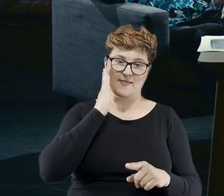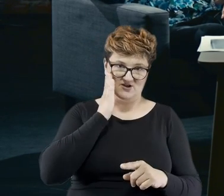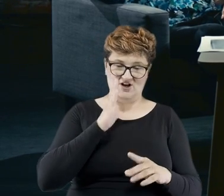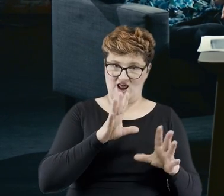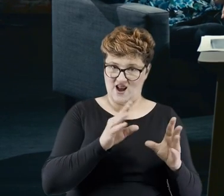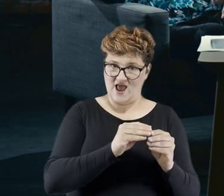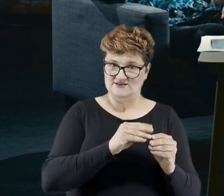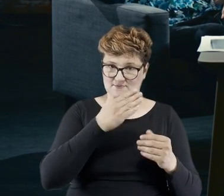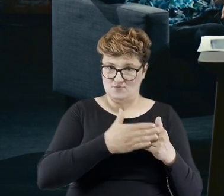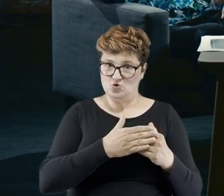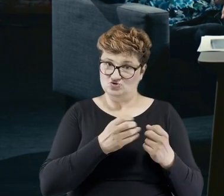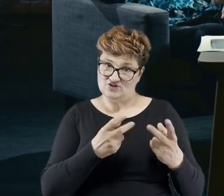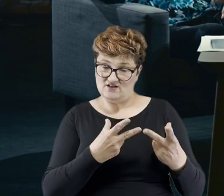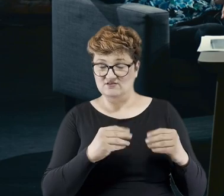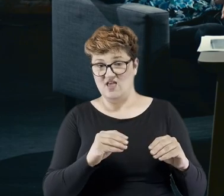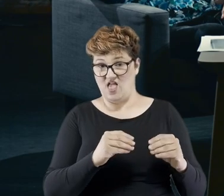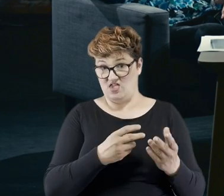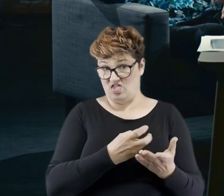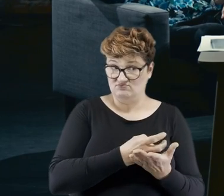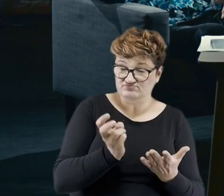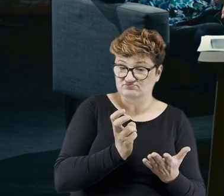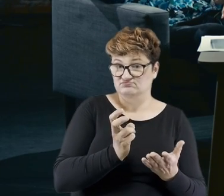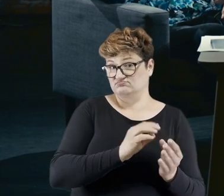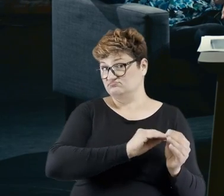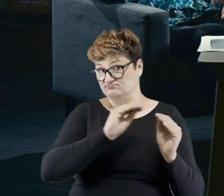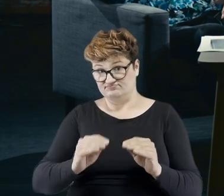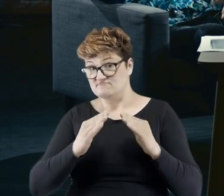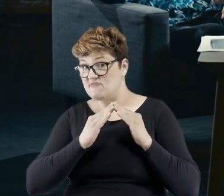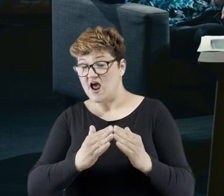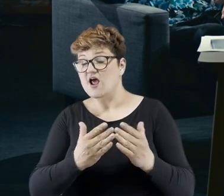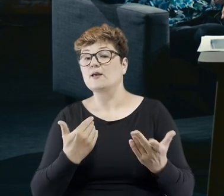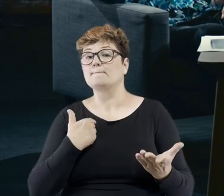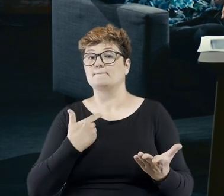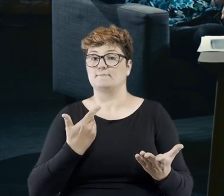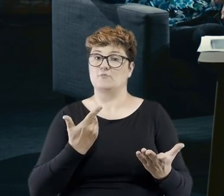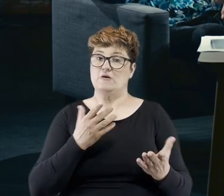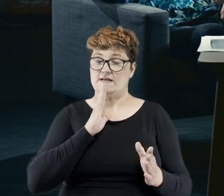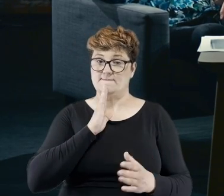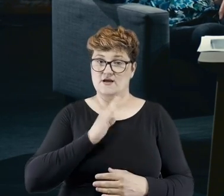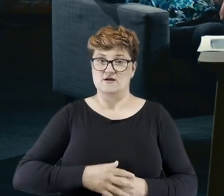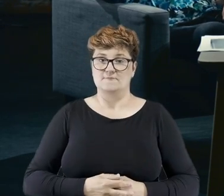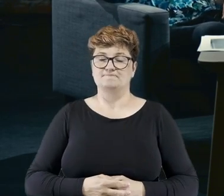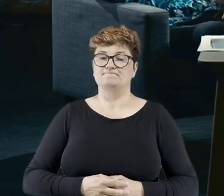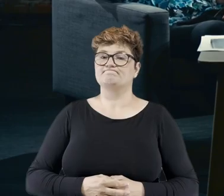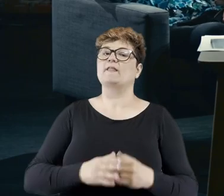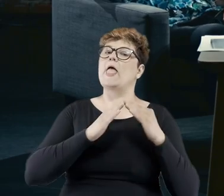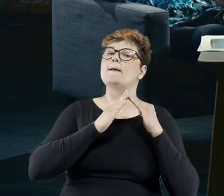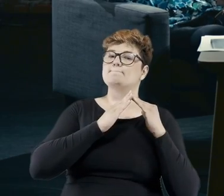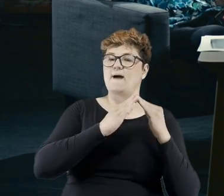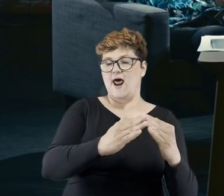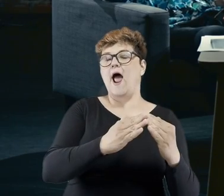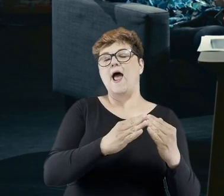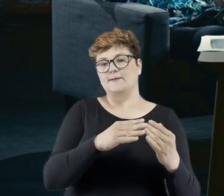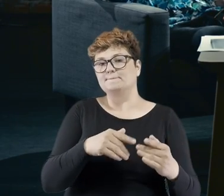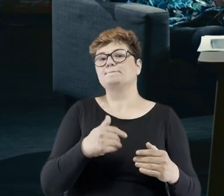mieszkaniu razem z mężem chyba. Mhm. Musiała być wyeksmitowana jakoś do tych baraków czy coś takiego. Znaczy z barakiem to było